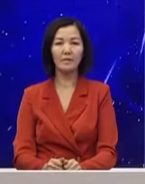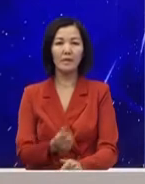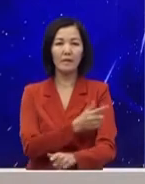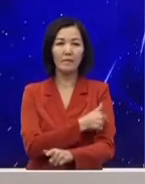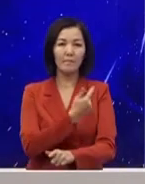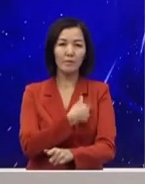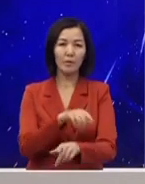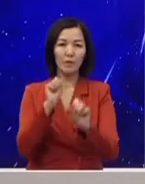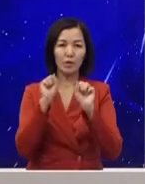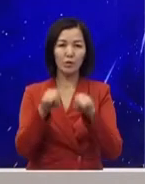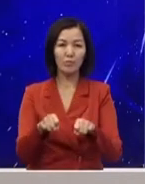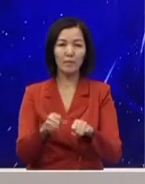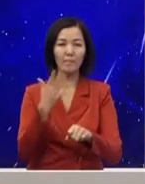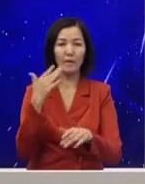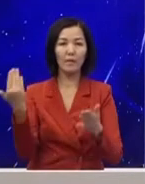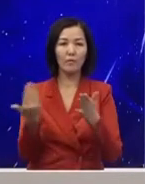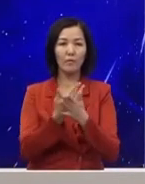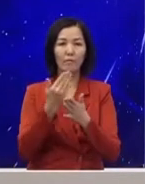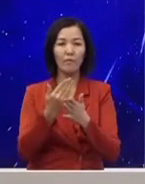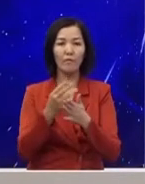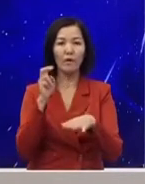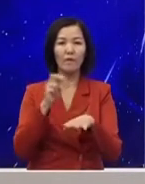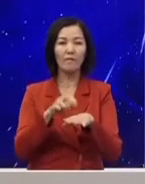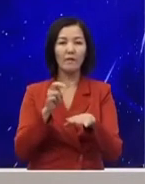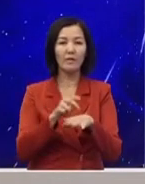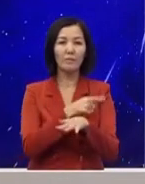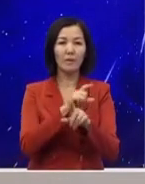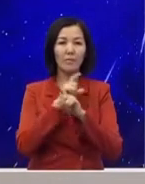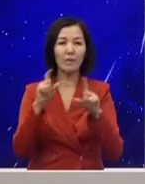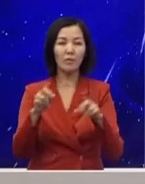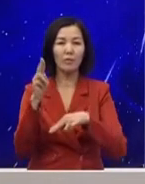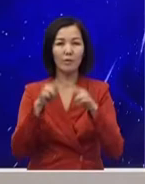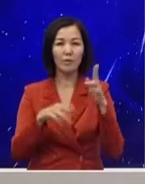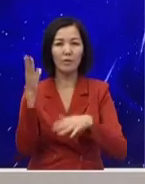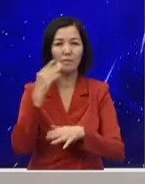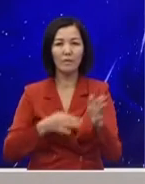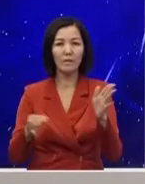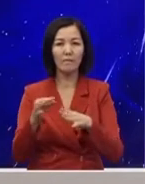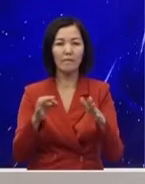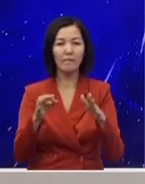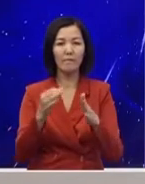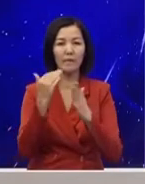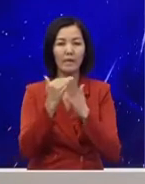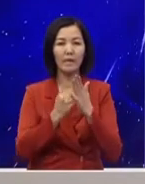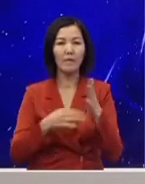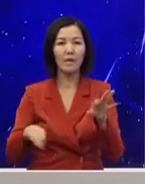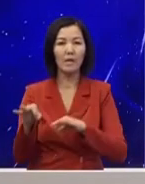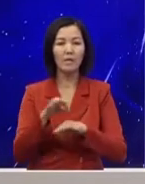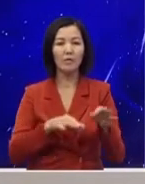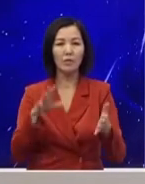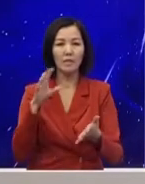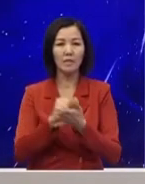Медицина в шаговой доступности. 5 новых врачебных амбулаторий построят в Алматинской области в рамках программы «Дорожная карта